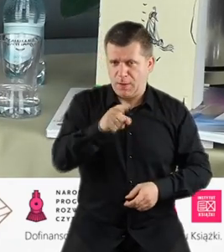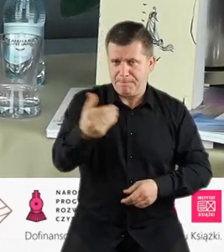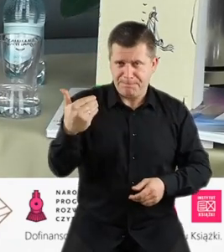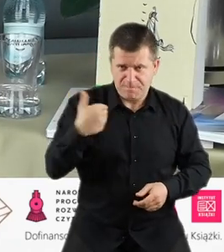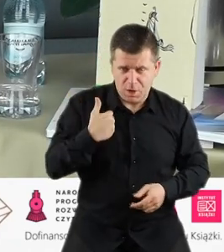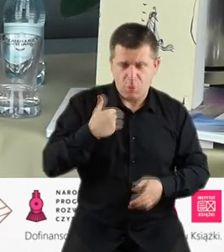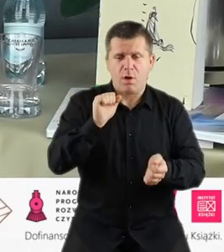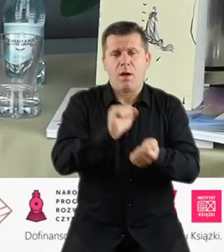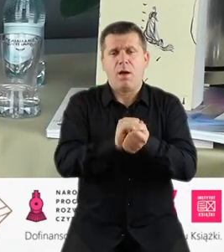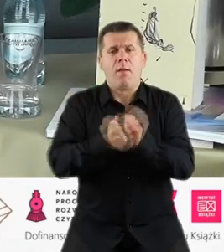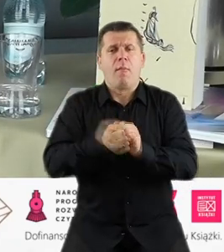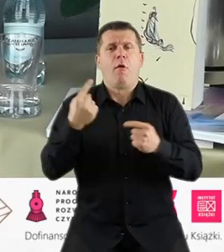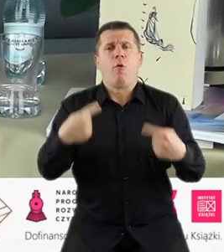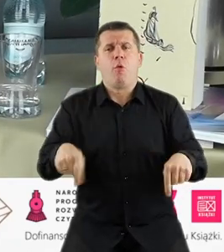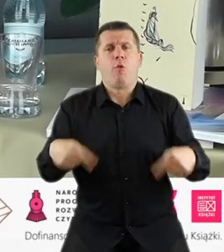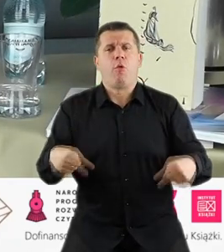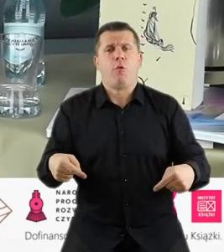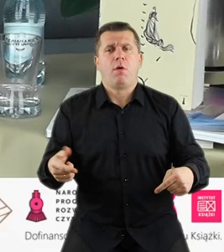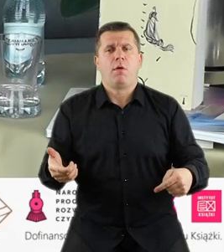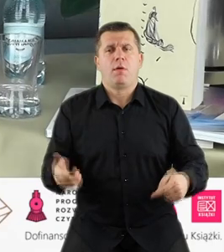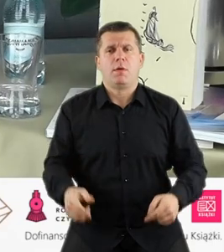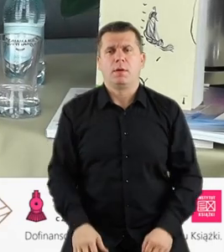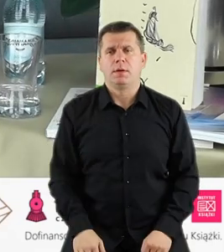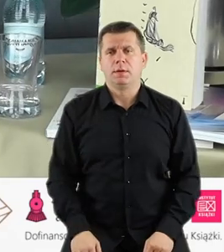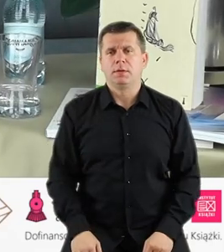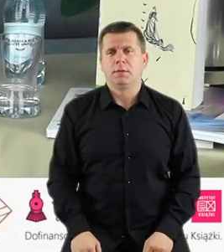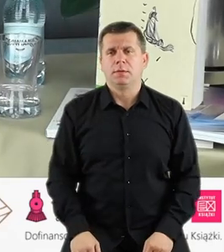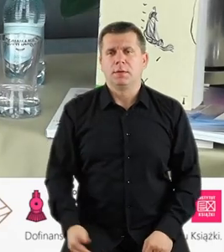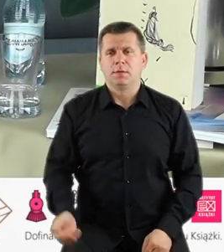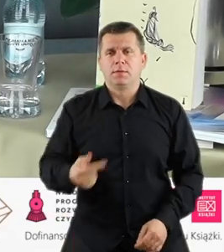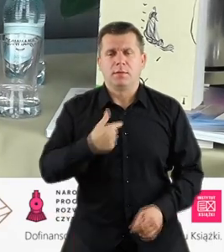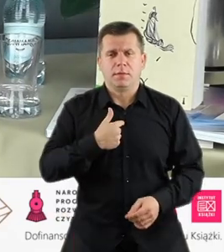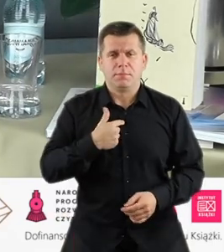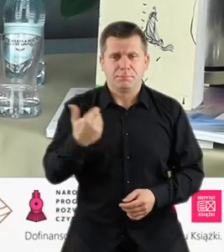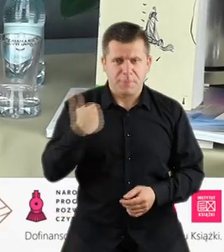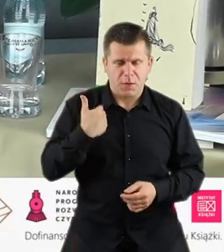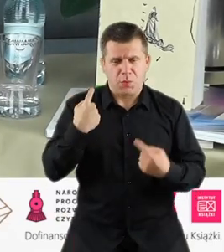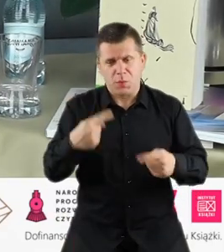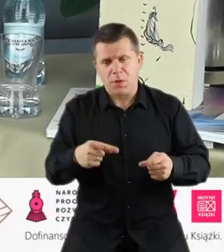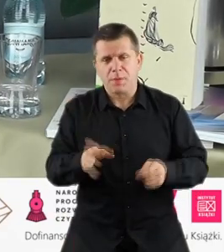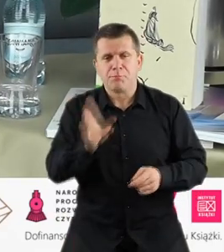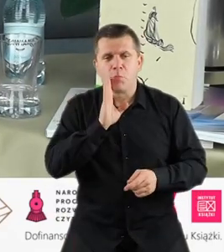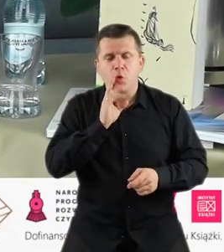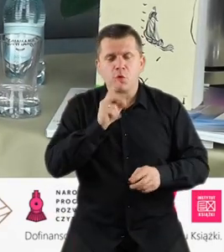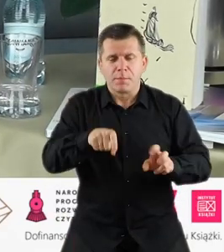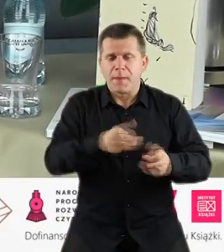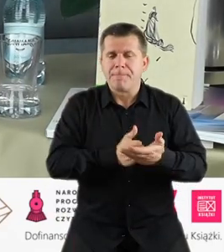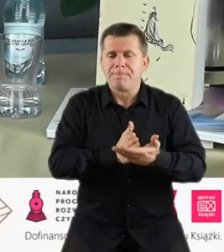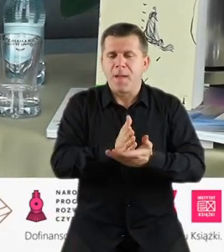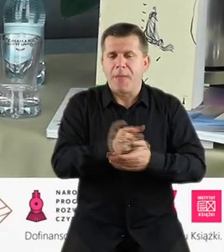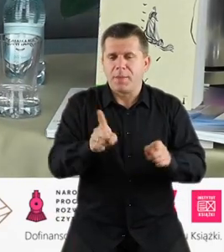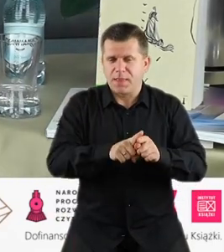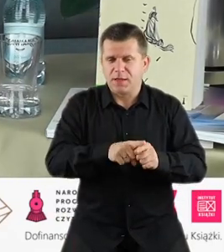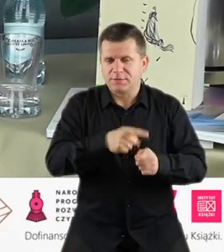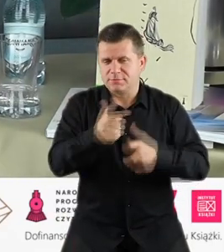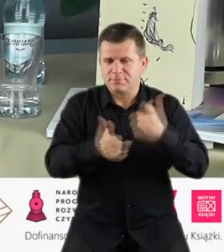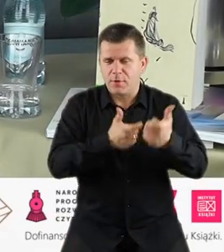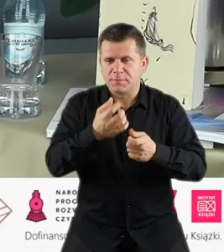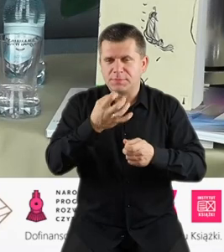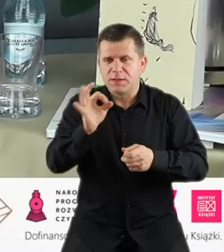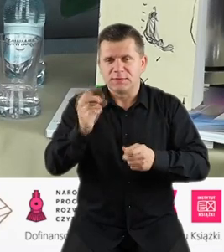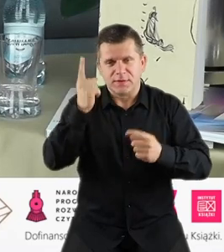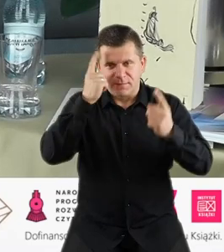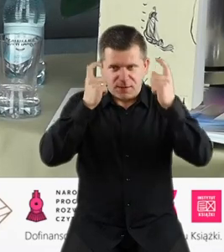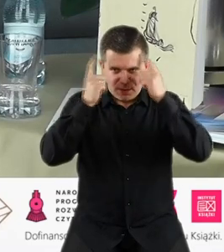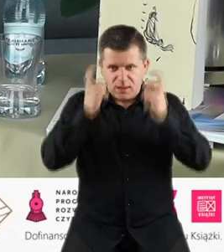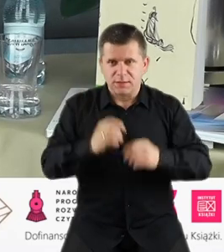ten bohater był, czy nie był prawdopodobny w naszym rozumieniu. Podobną iluzję tworzą mapy, prawda? Iluzję